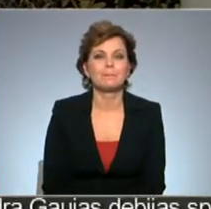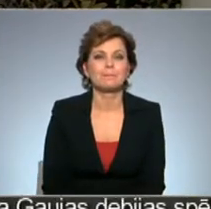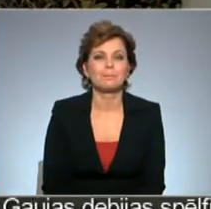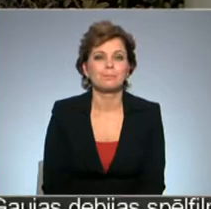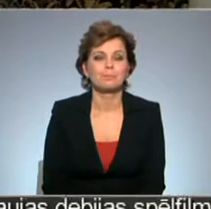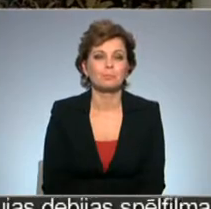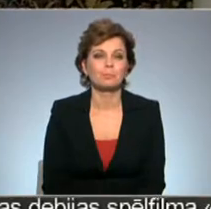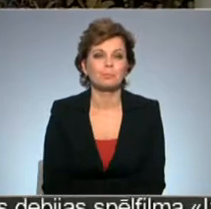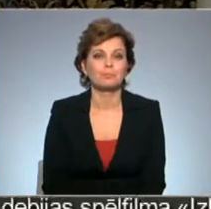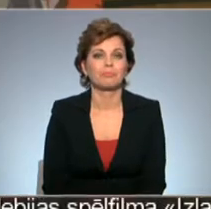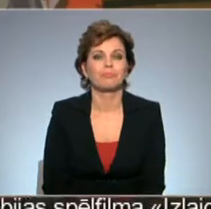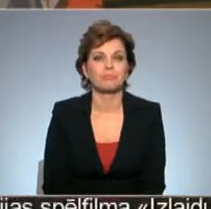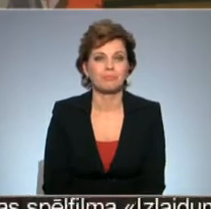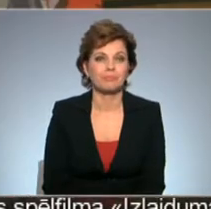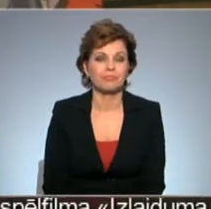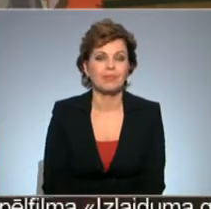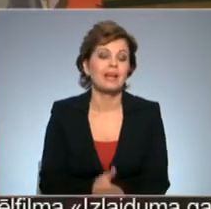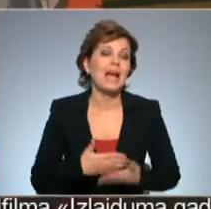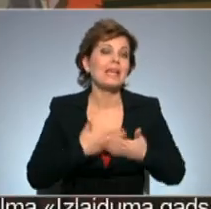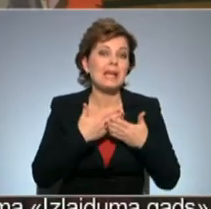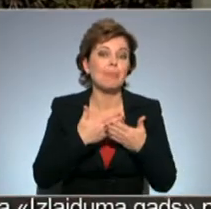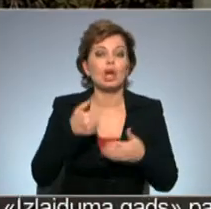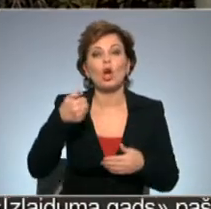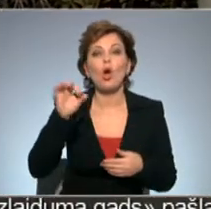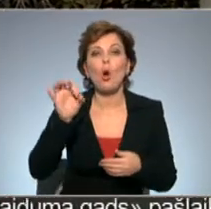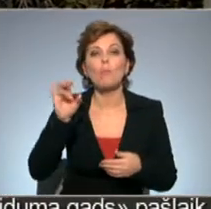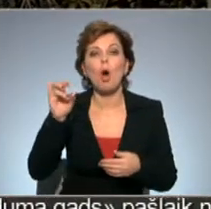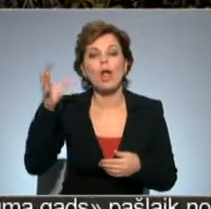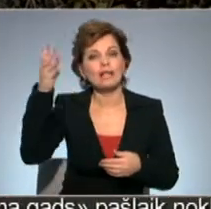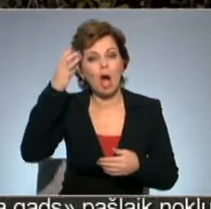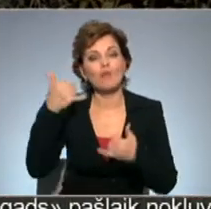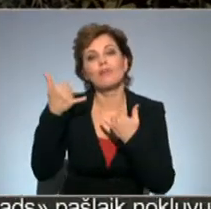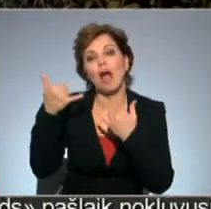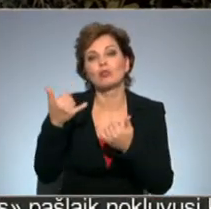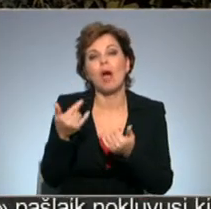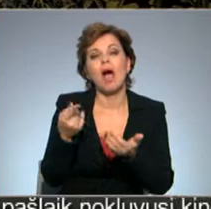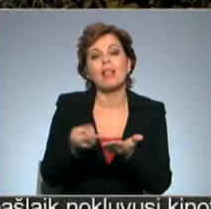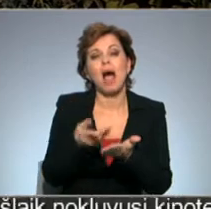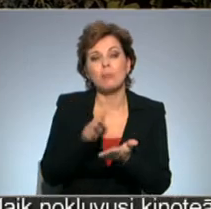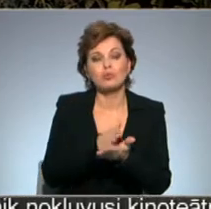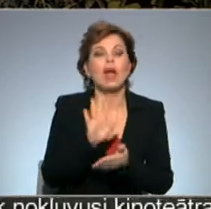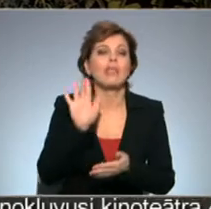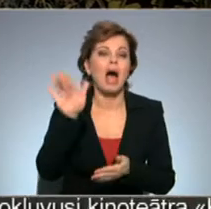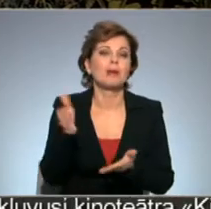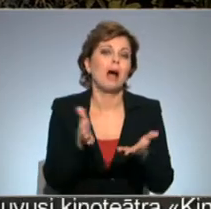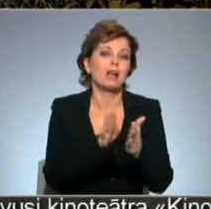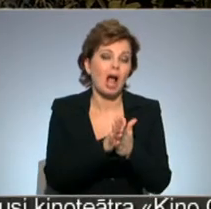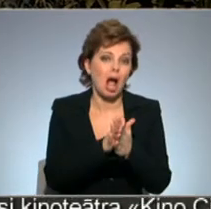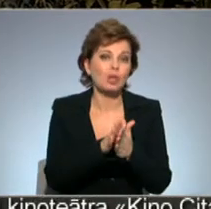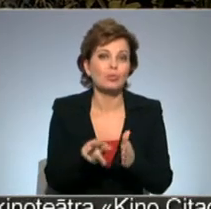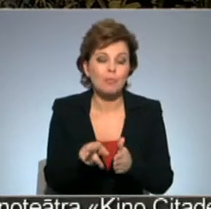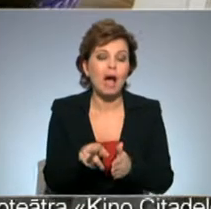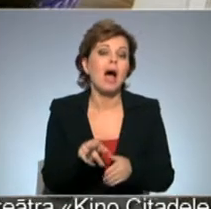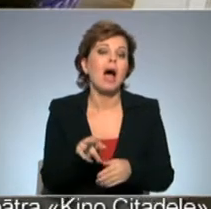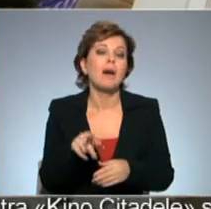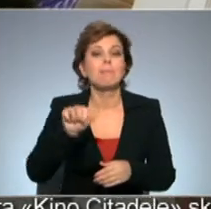Paldies, merci, madame. Un iemīļotajai gobelēna karalienei veltīs vairākas lapuses arī savā topošajā grāmatā gandrīz ticami.